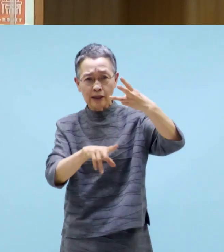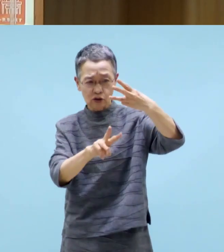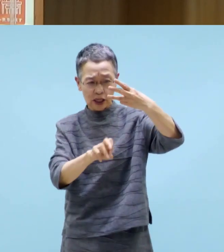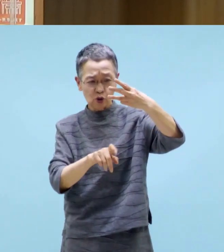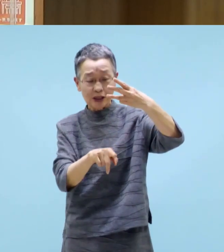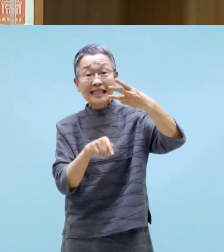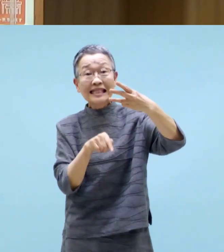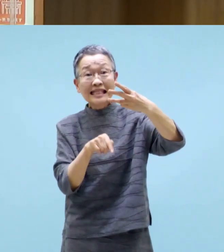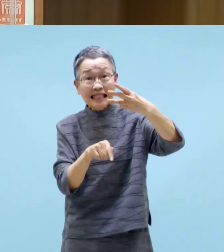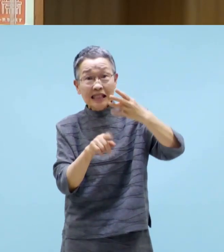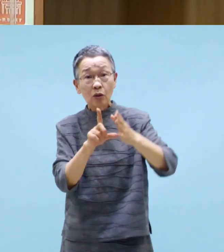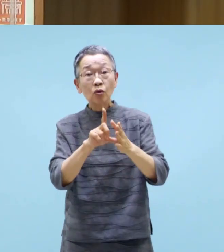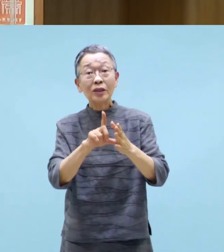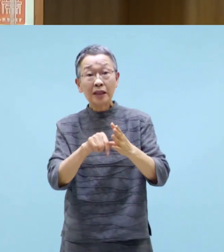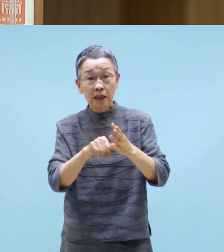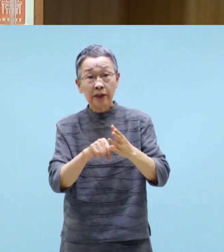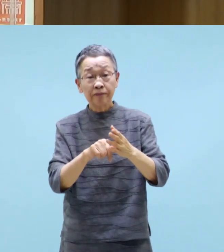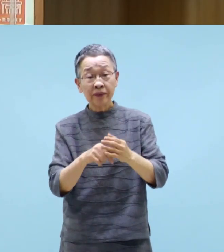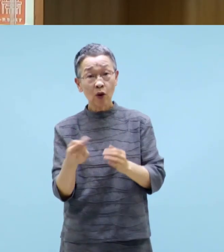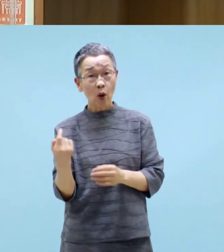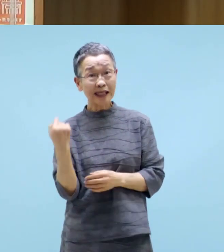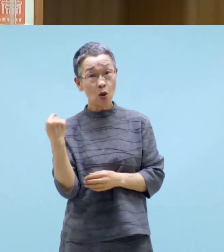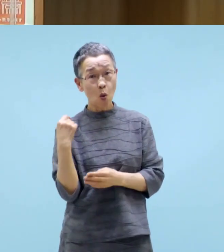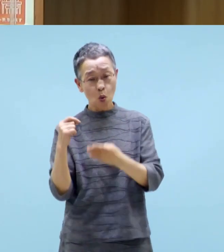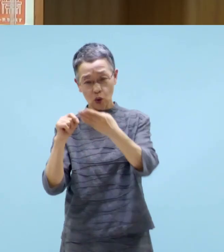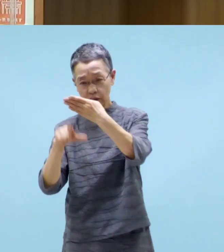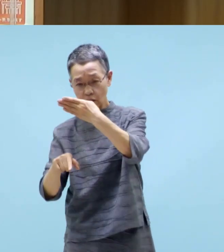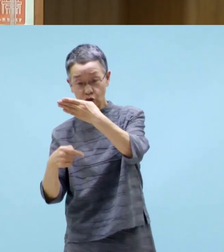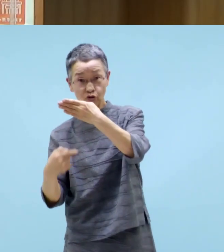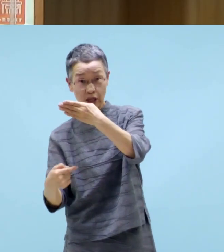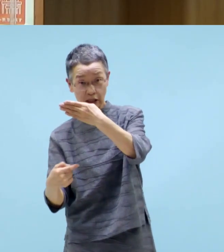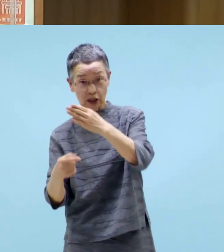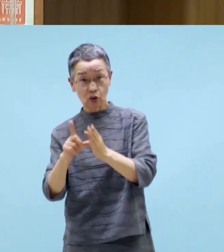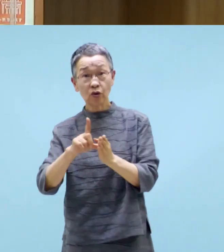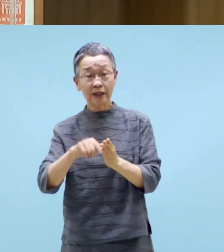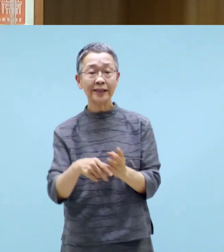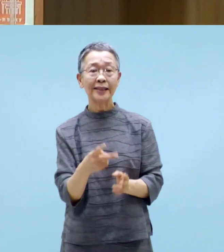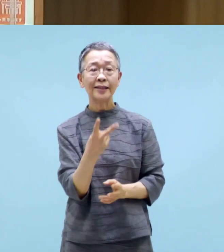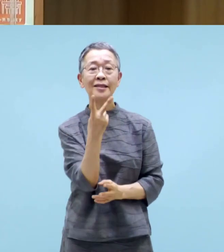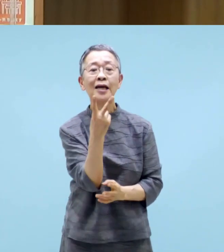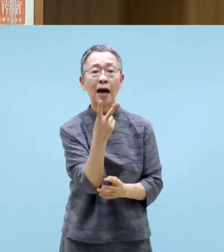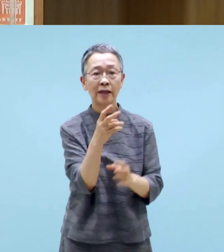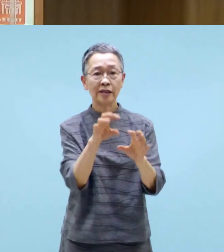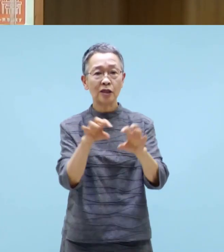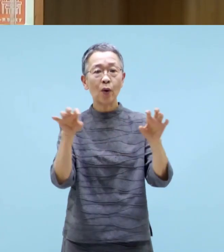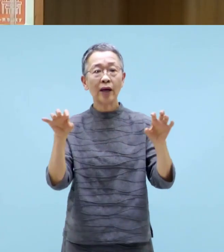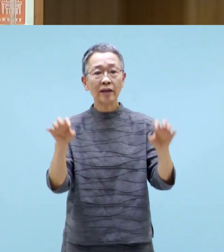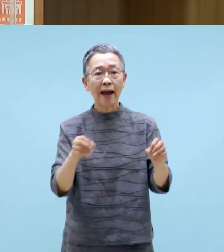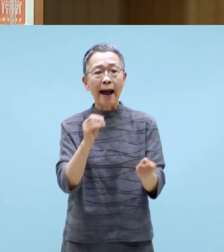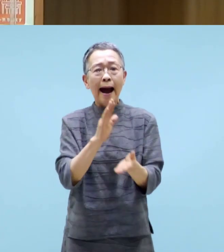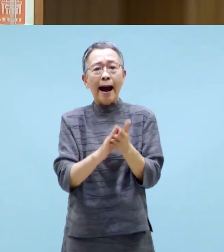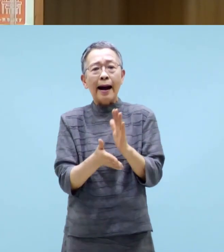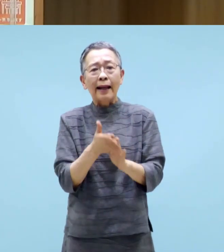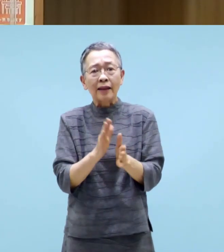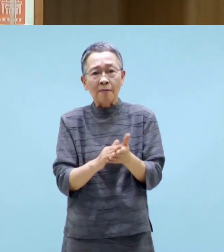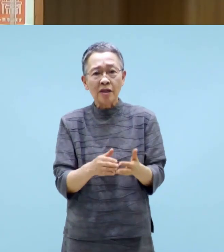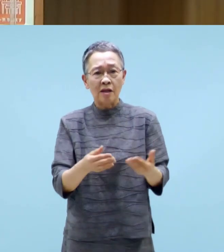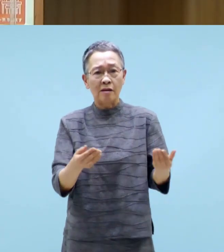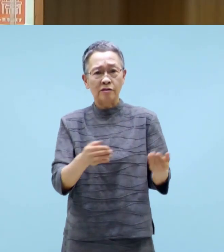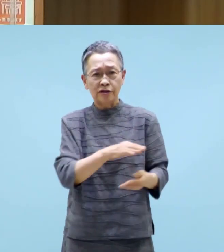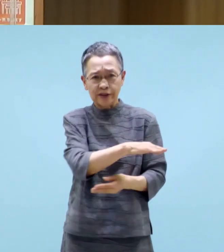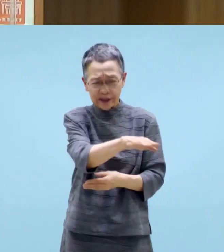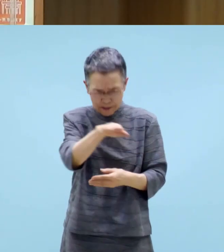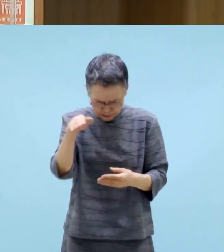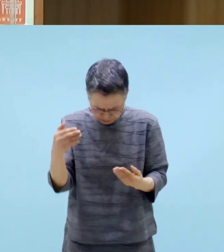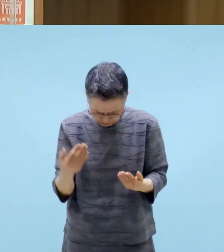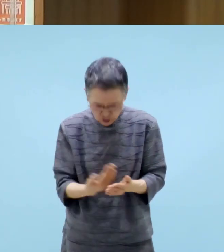日と、昨日4月1日に、2回に分けて改めて全所属に対して